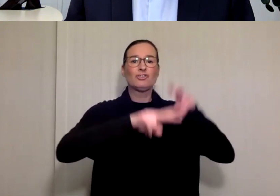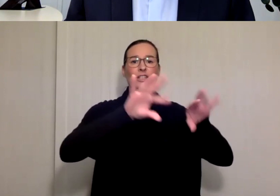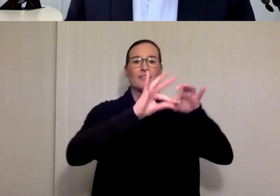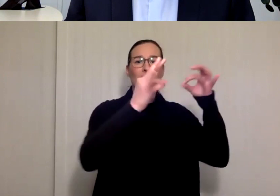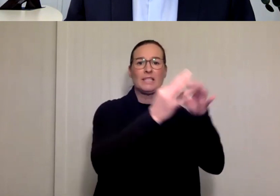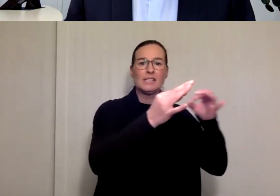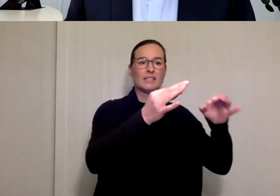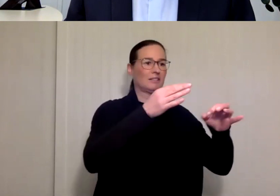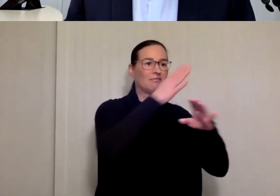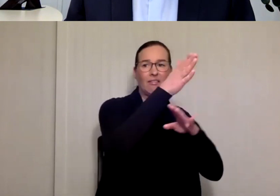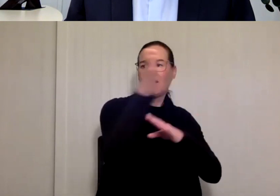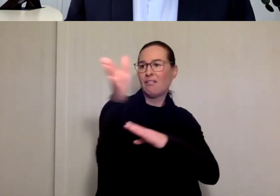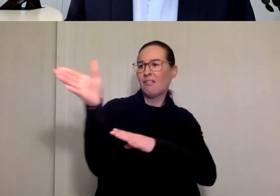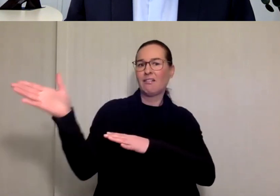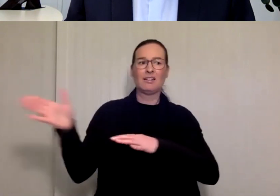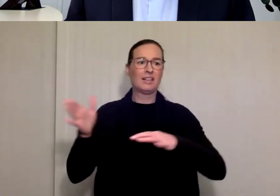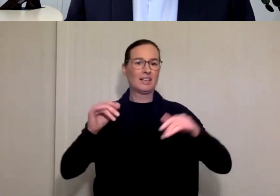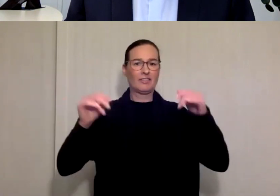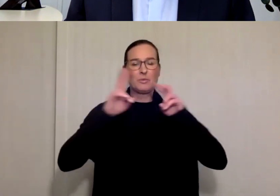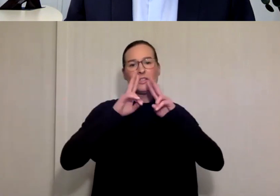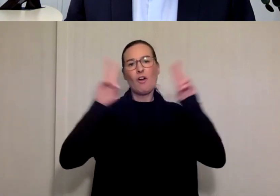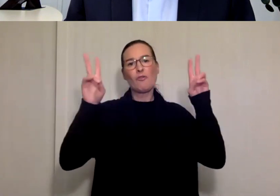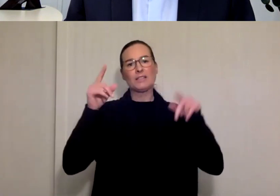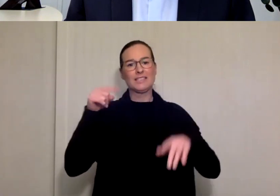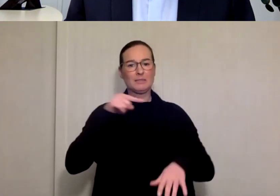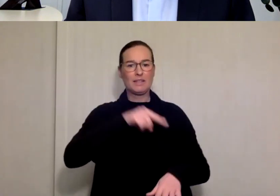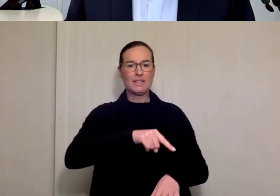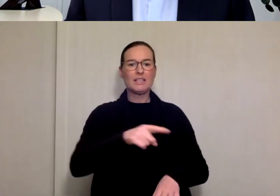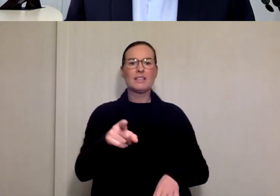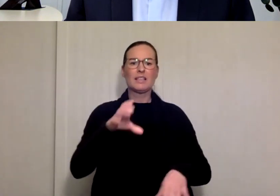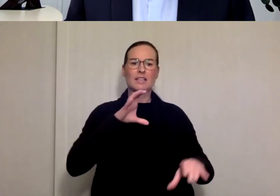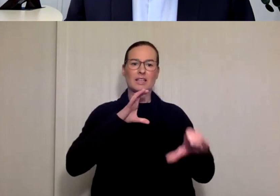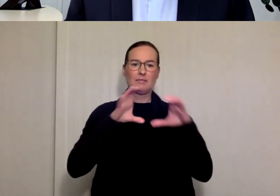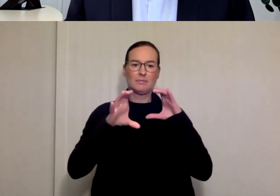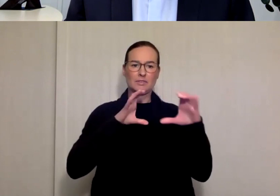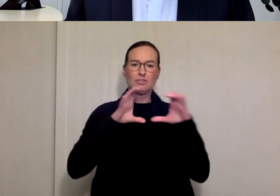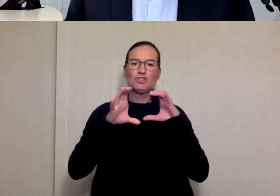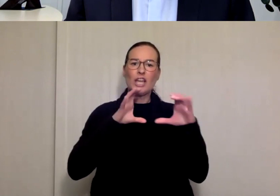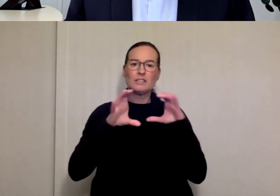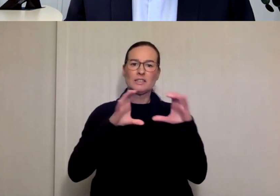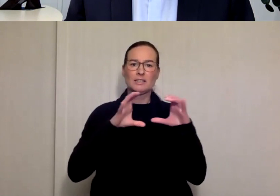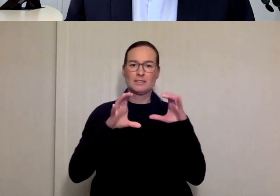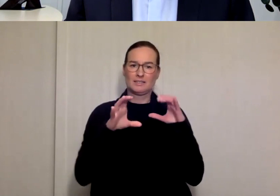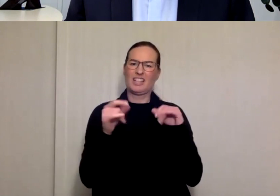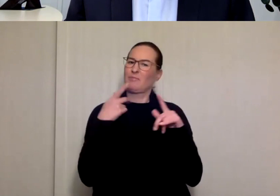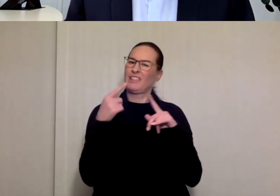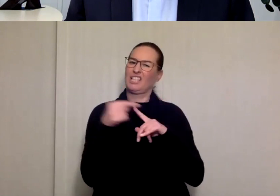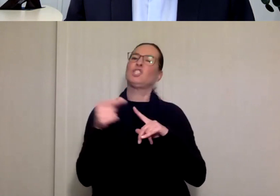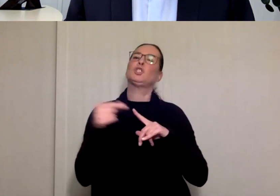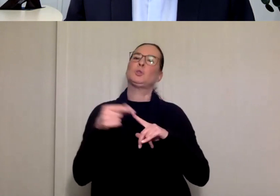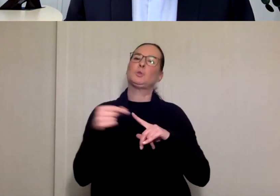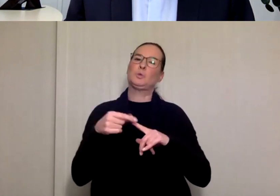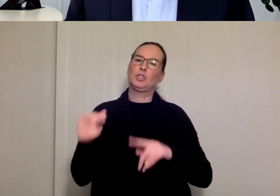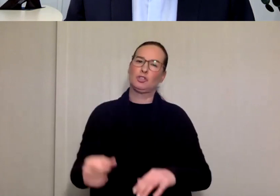manche Beiträge im Chat, nicht zynisch wird. Klären Sie das den 89-Jährigen, die schon seit 10 Jahren nicht von dort nach